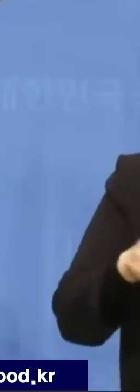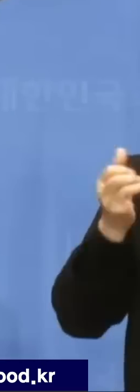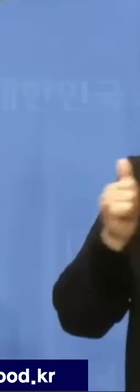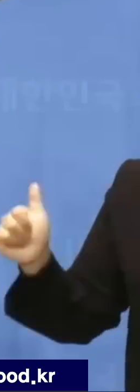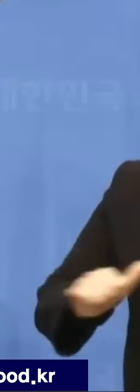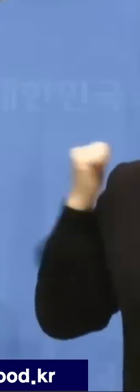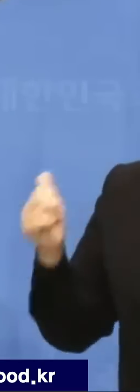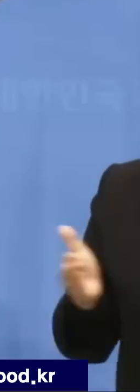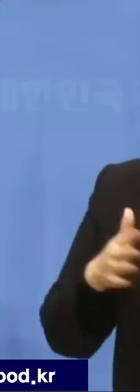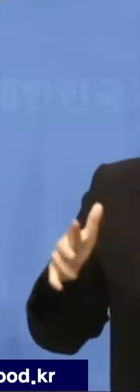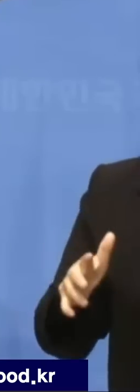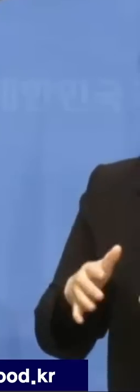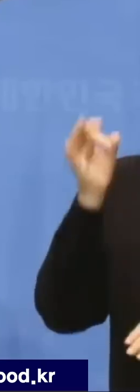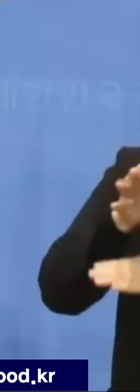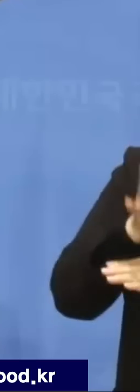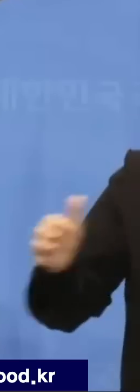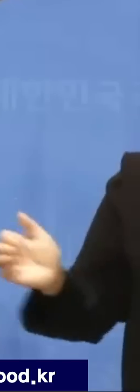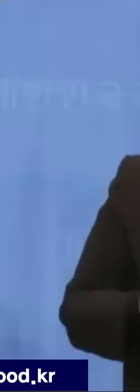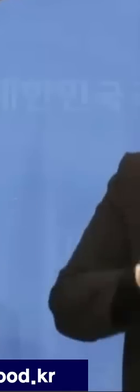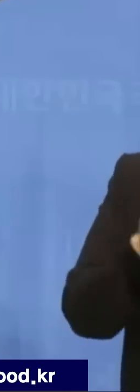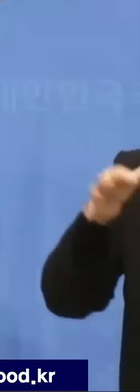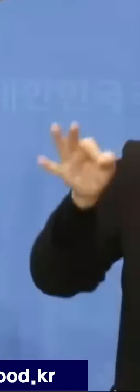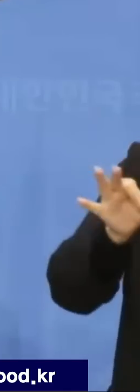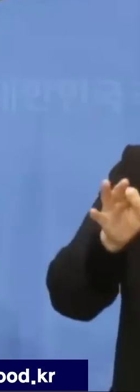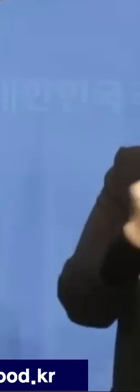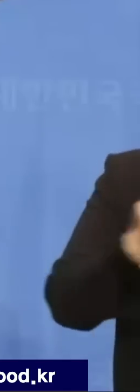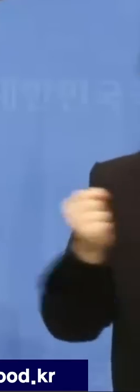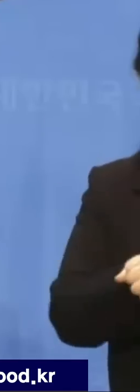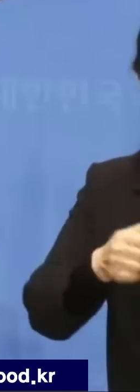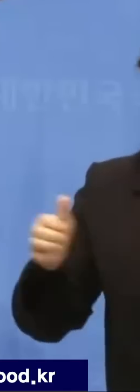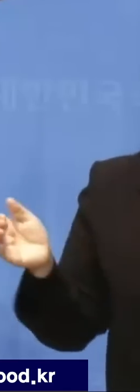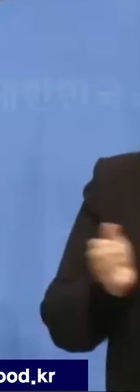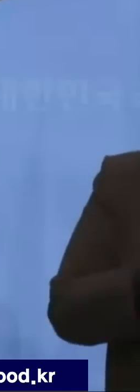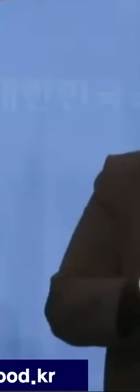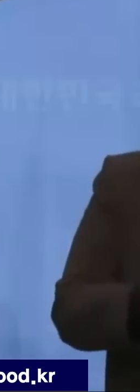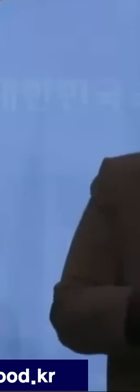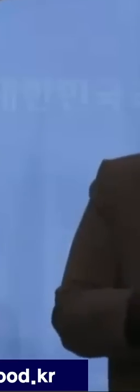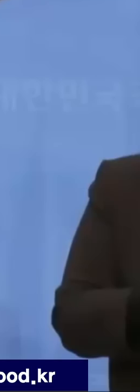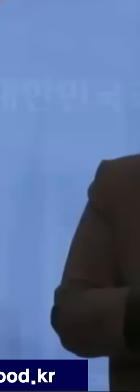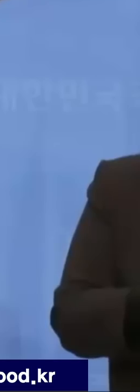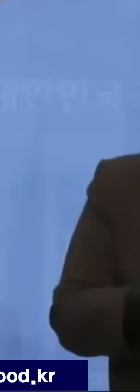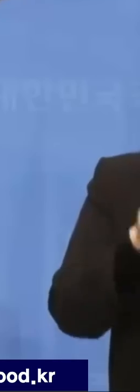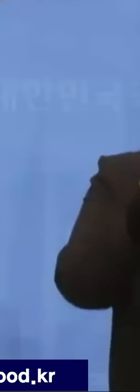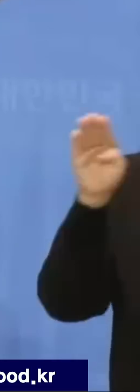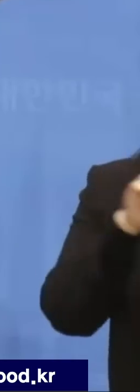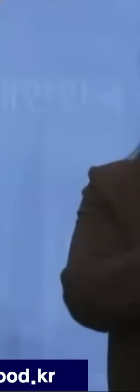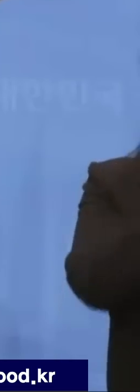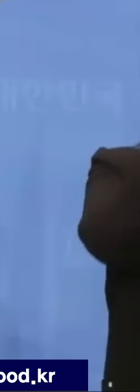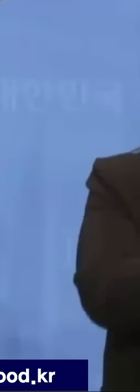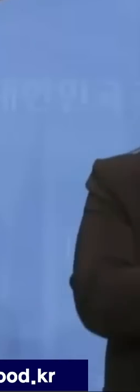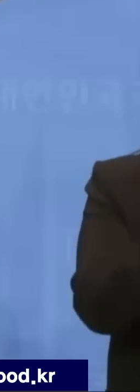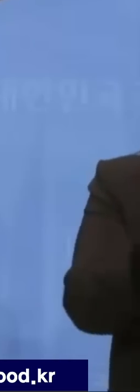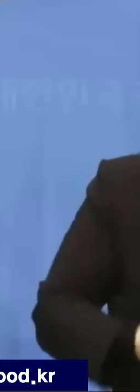것입니다. 그렇다면 MB를 사면할지 말지는 윤석열 대통령께서 판단하기 이전에 국민들에게